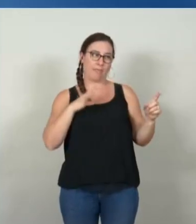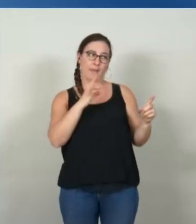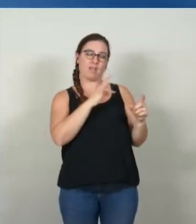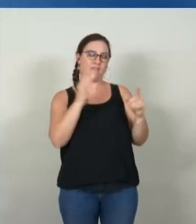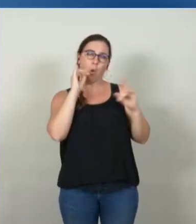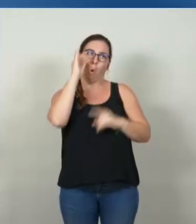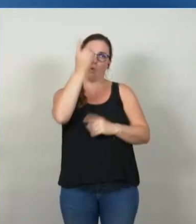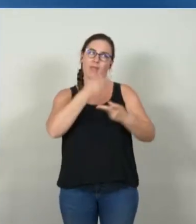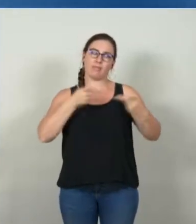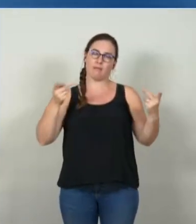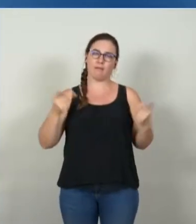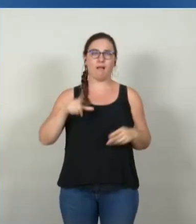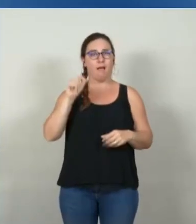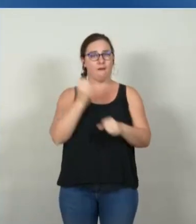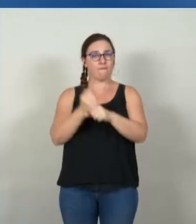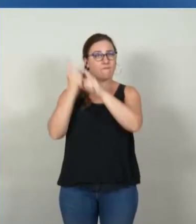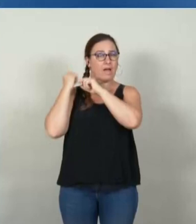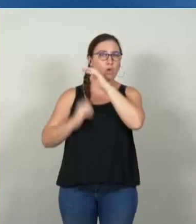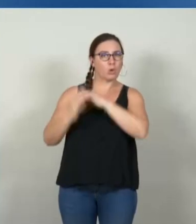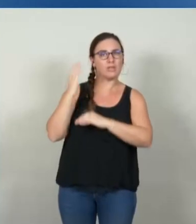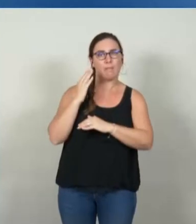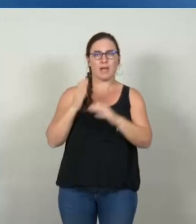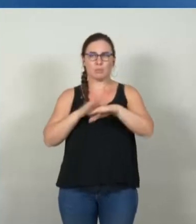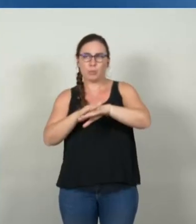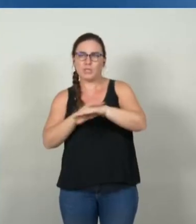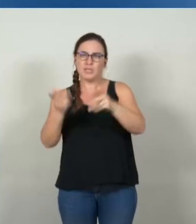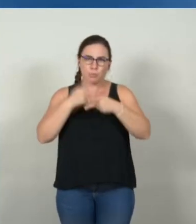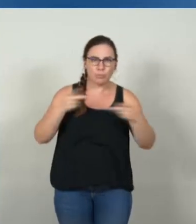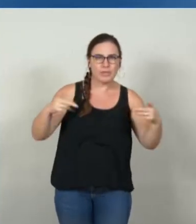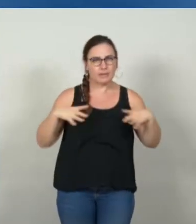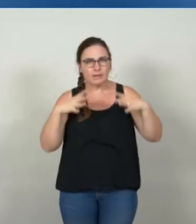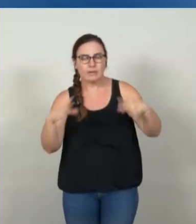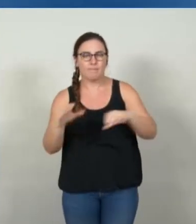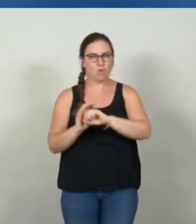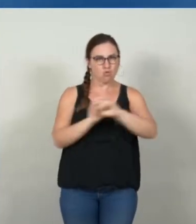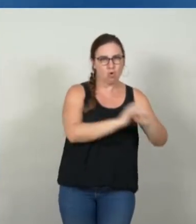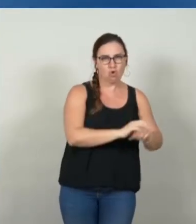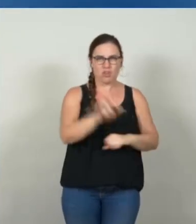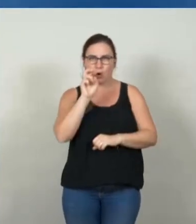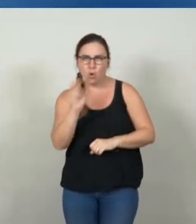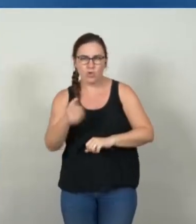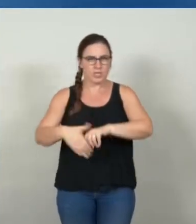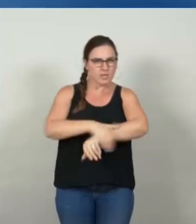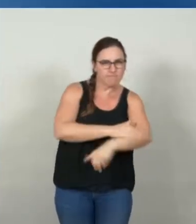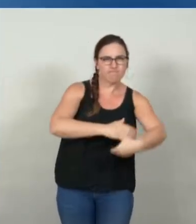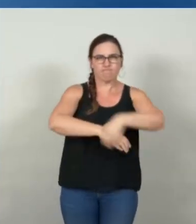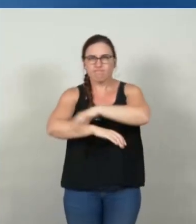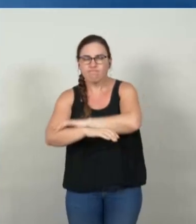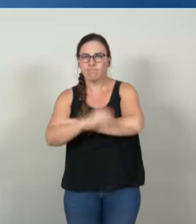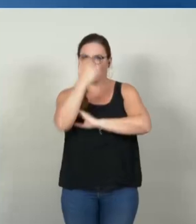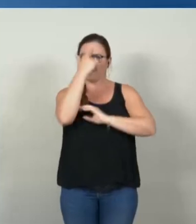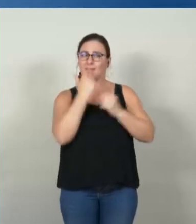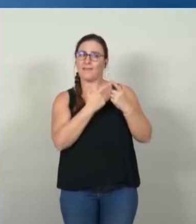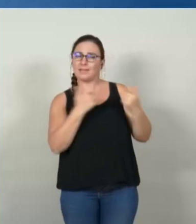honnêteté de plus de 20 ans de politique publique ambitieuse menées par des majorités de gauche et écologistes et qui ont su dans leur diversité